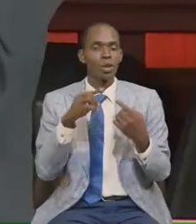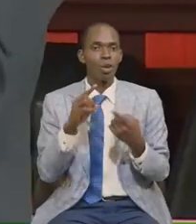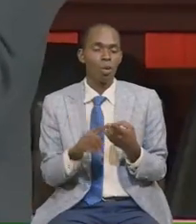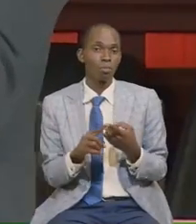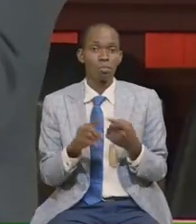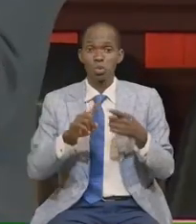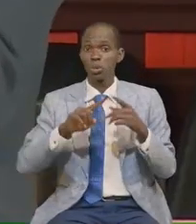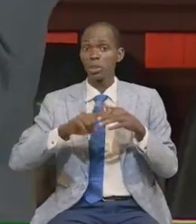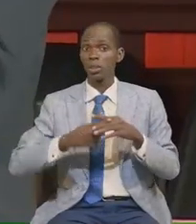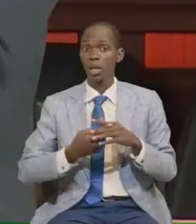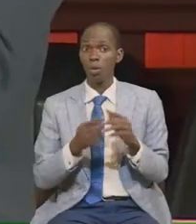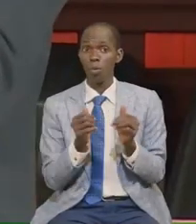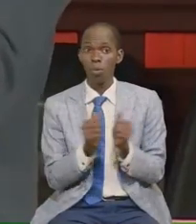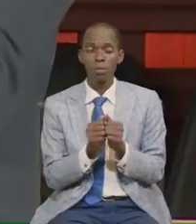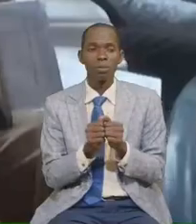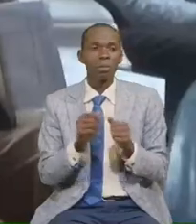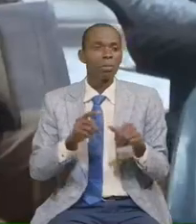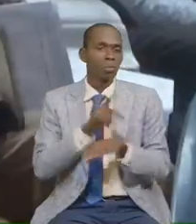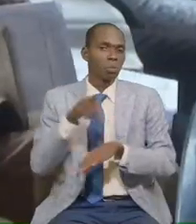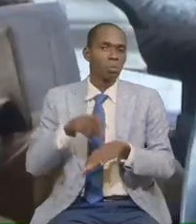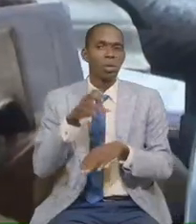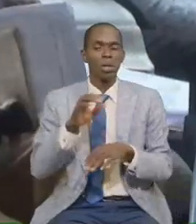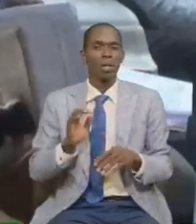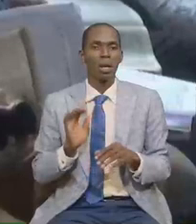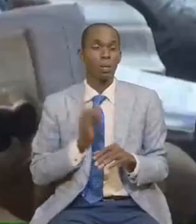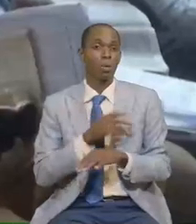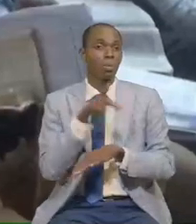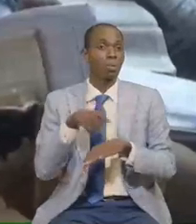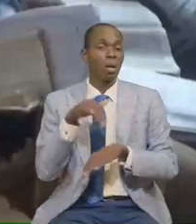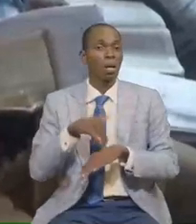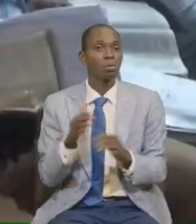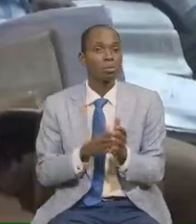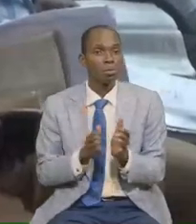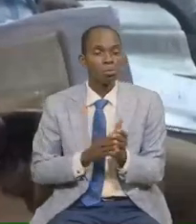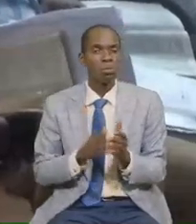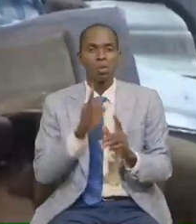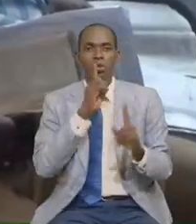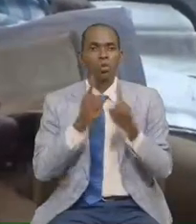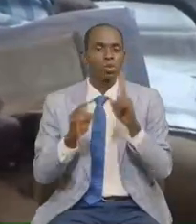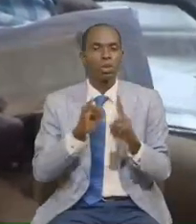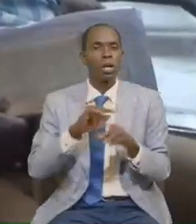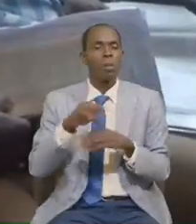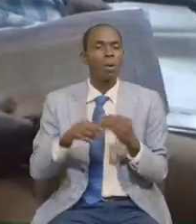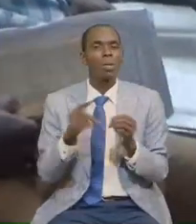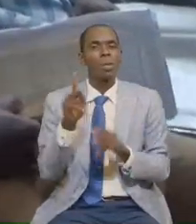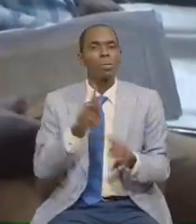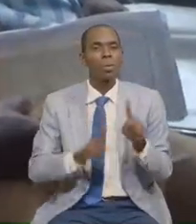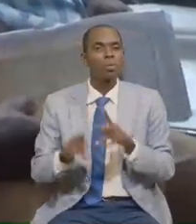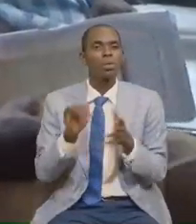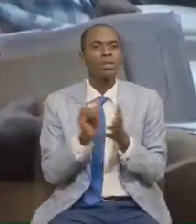de nos directeurs à l'école. Il parle de ceux-là qui ont